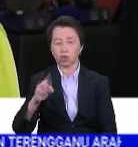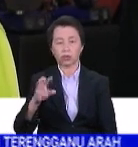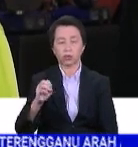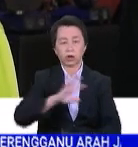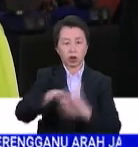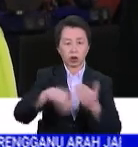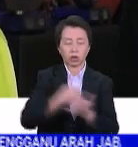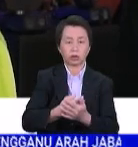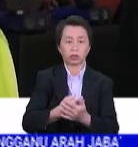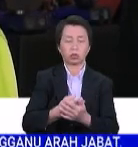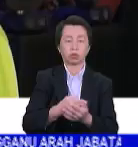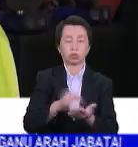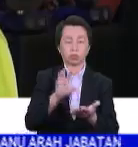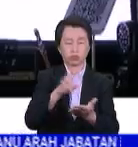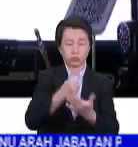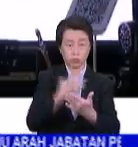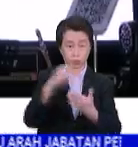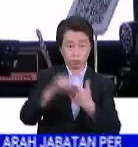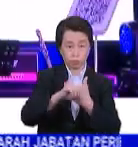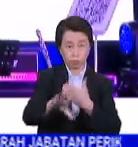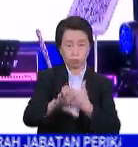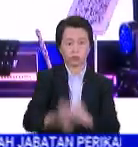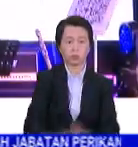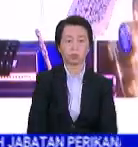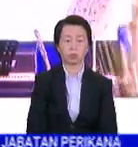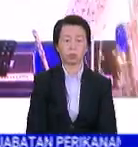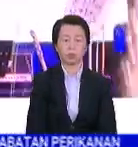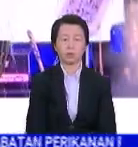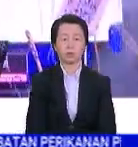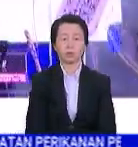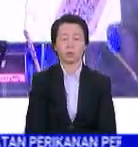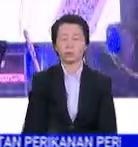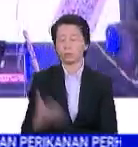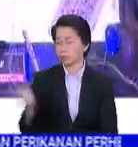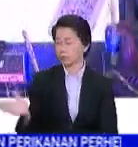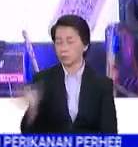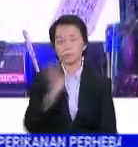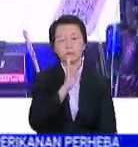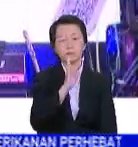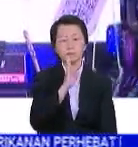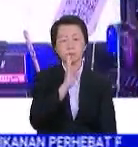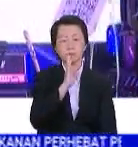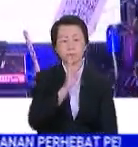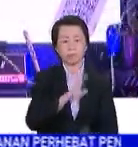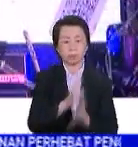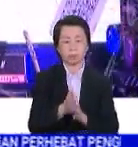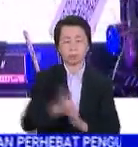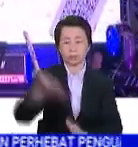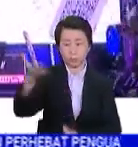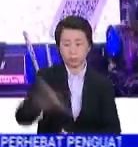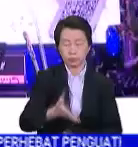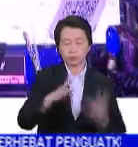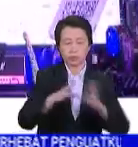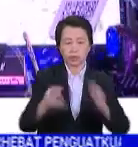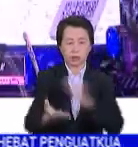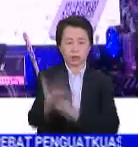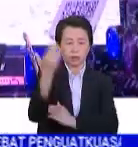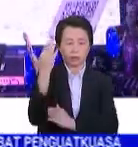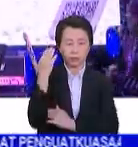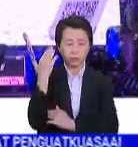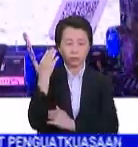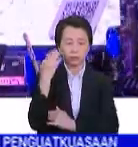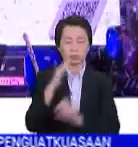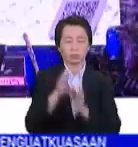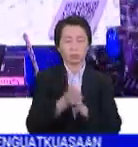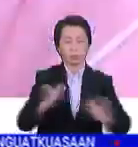sosial Johor FM dan juga di laman web Johor FM. Beliau berkata demikian ketika menjadi tetamu cerita pagi siaran